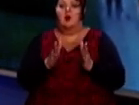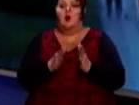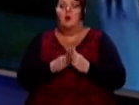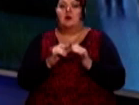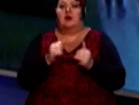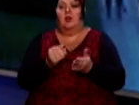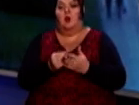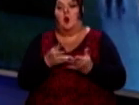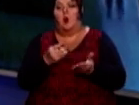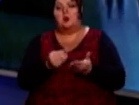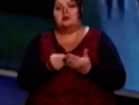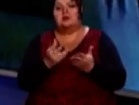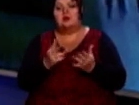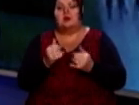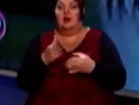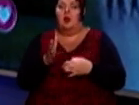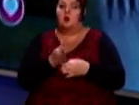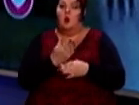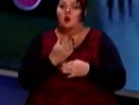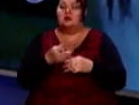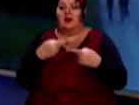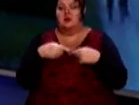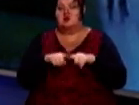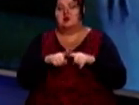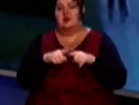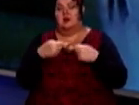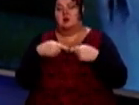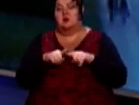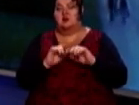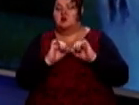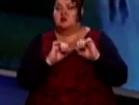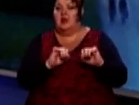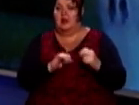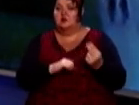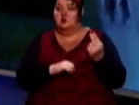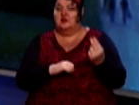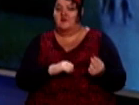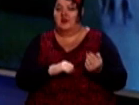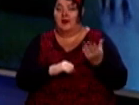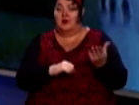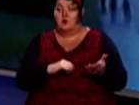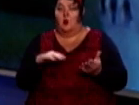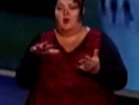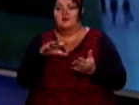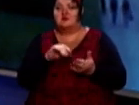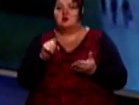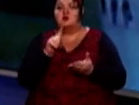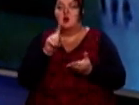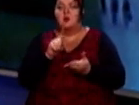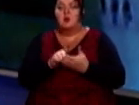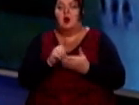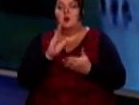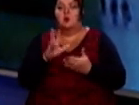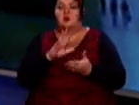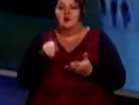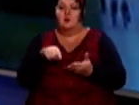оцінка, і розділи інженерно-технічного захисту цивільного. Тобто все, що має бути у населених пунктів